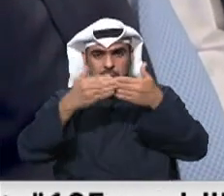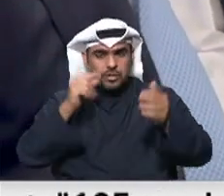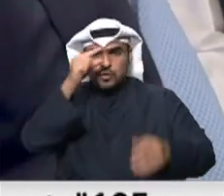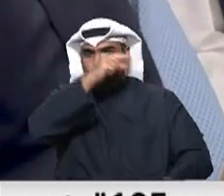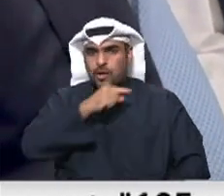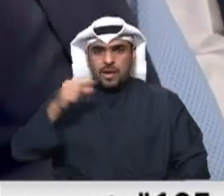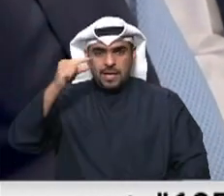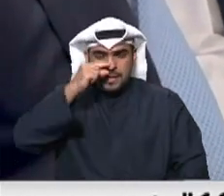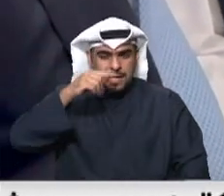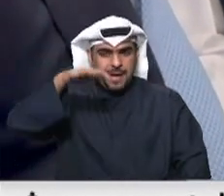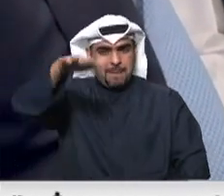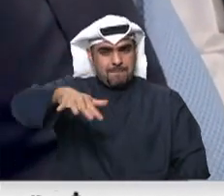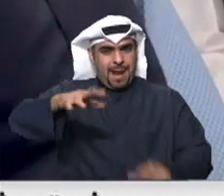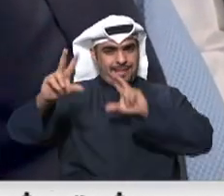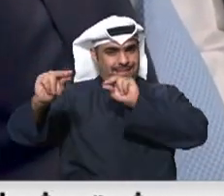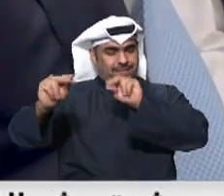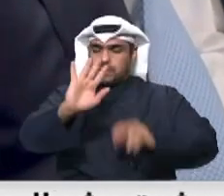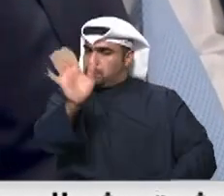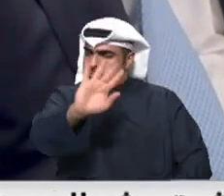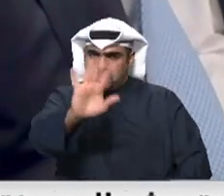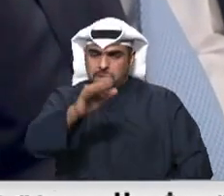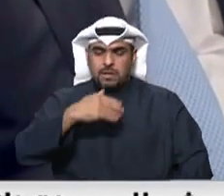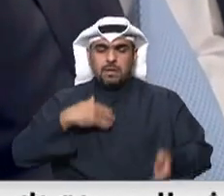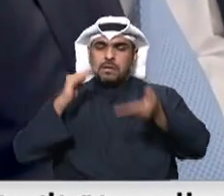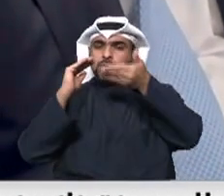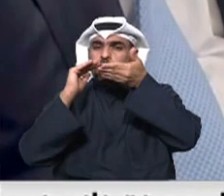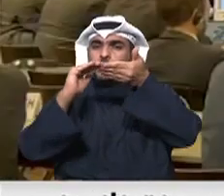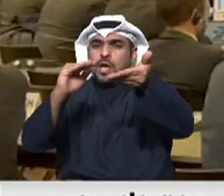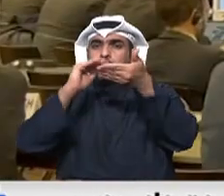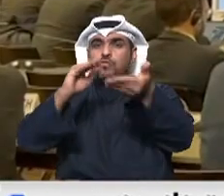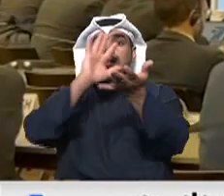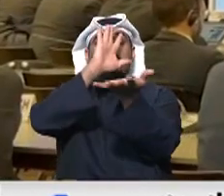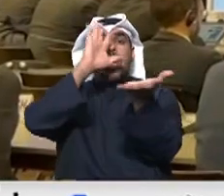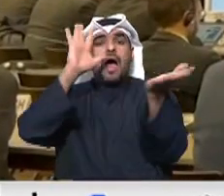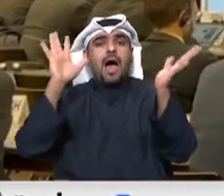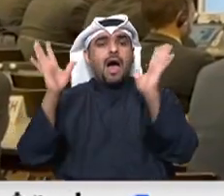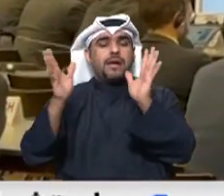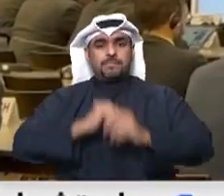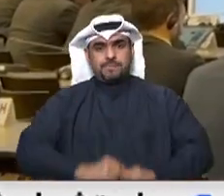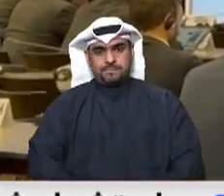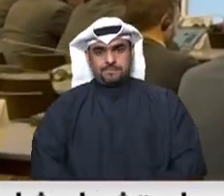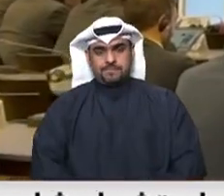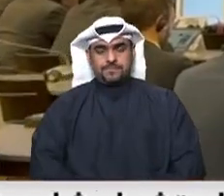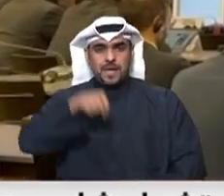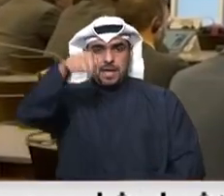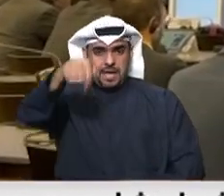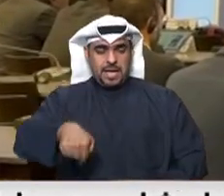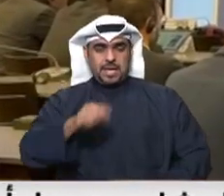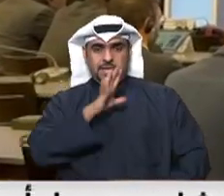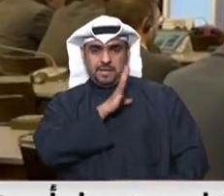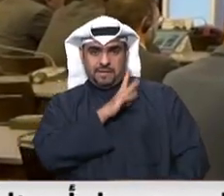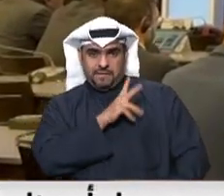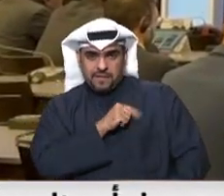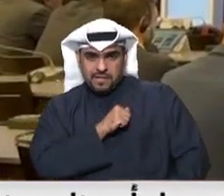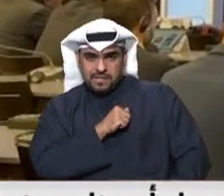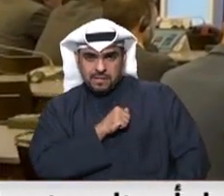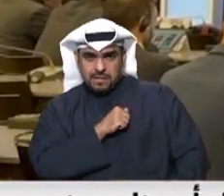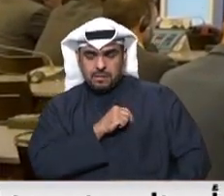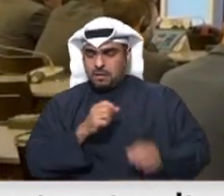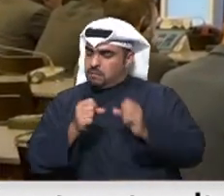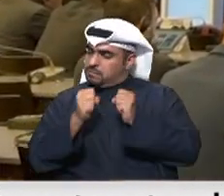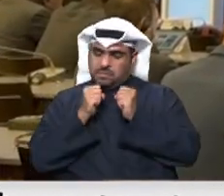أخرى كانت جغرافية، عرقية، أم دينية. يعيشه الشعب الفلسطيني الشقيق اليوم من واقع